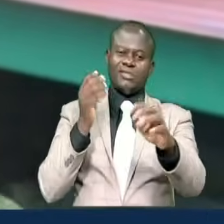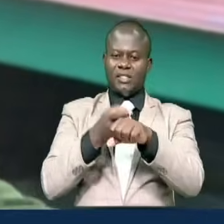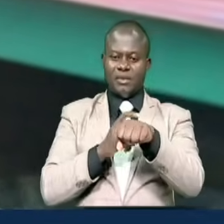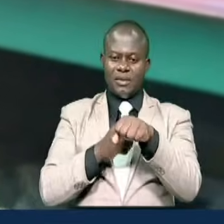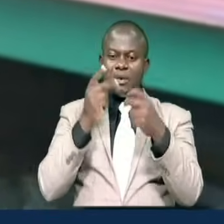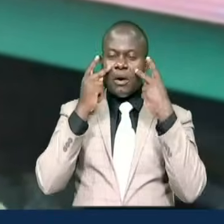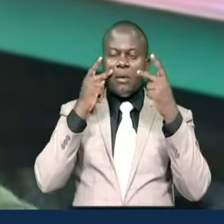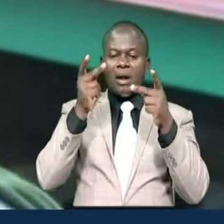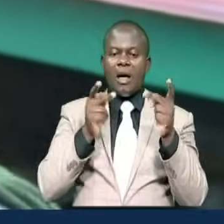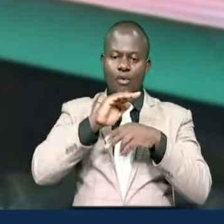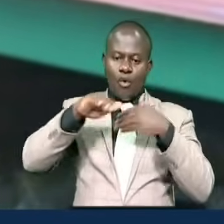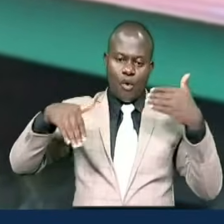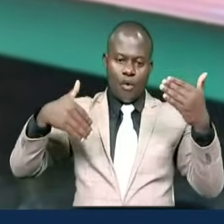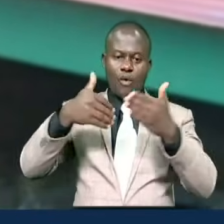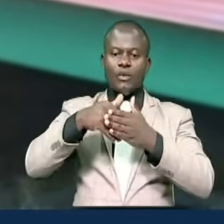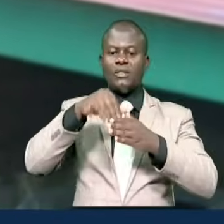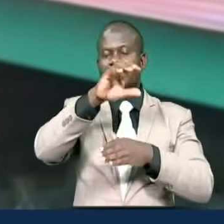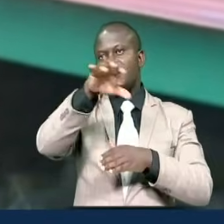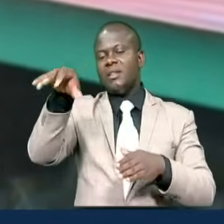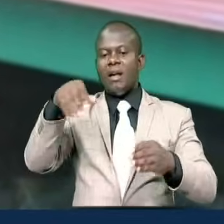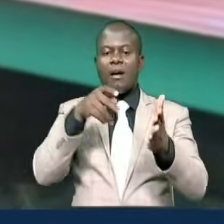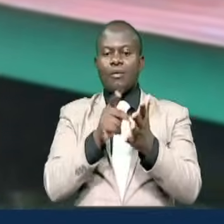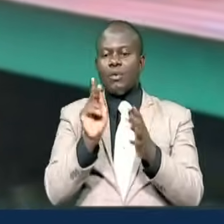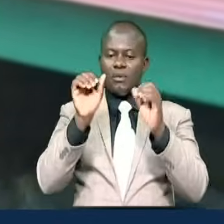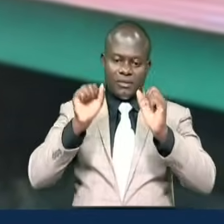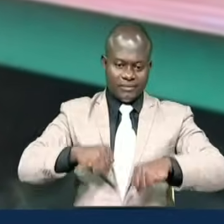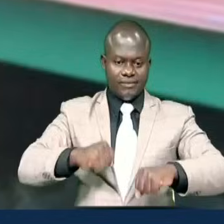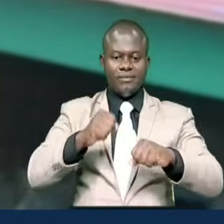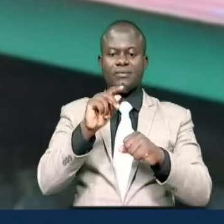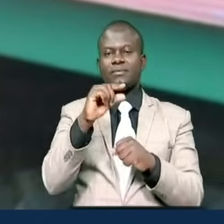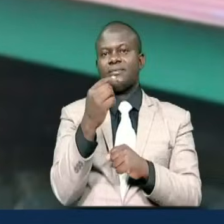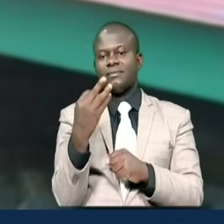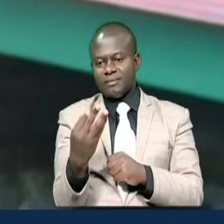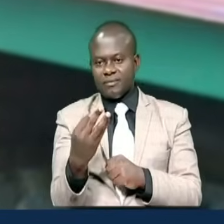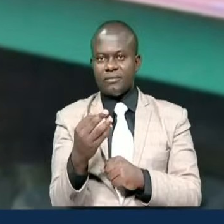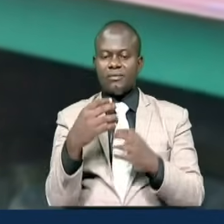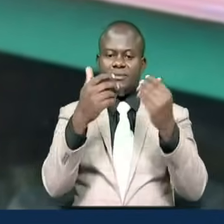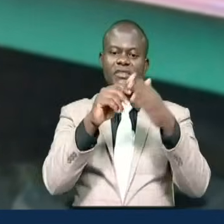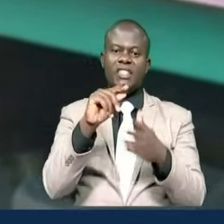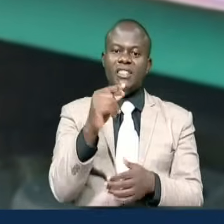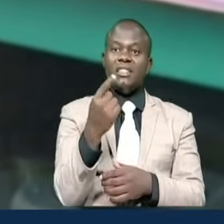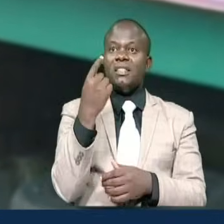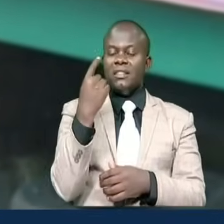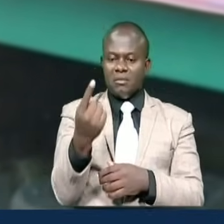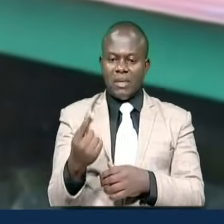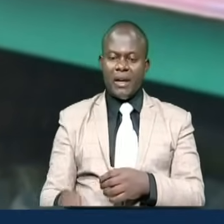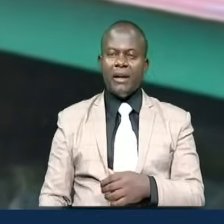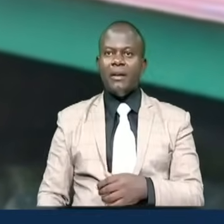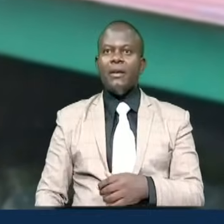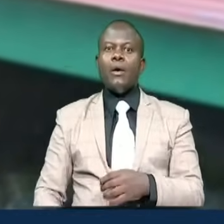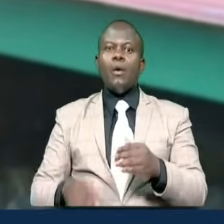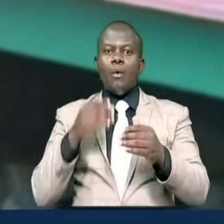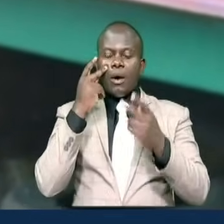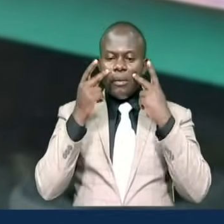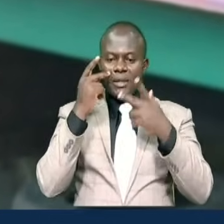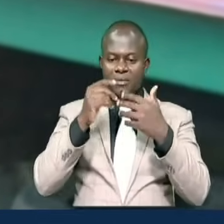ugasanga hose wese akaguru ko ushoboye ujyana ibiro bitatu ujyana ibiro bitanu ujyana ikiro kimwe ugasanga mbese